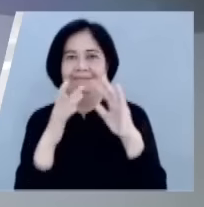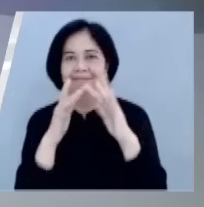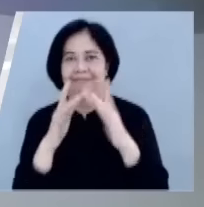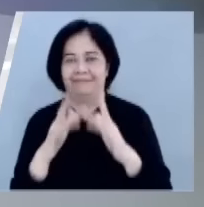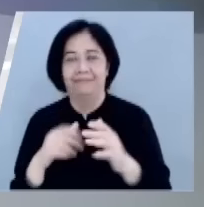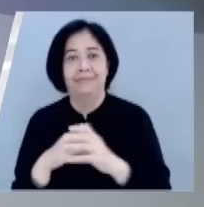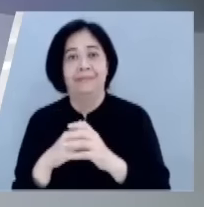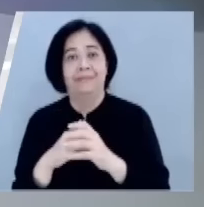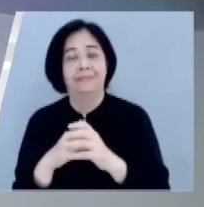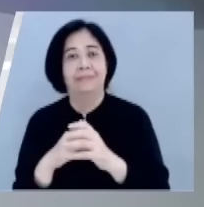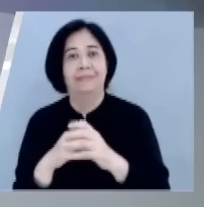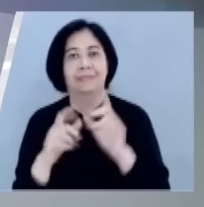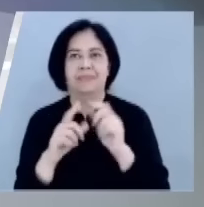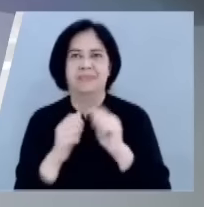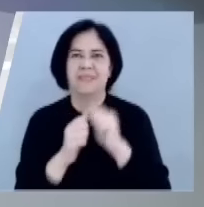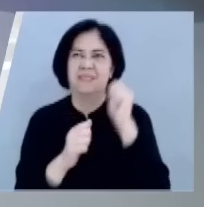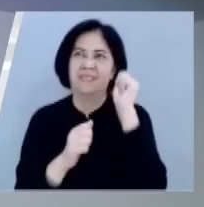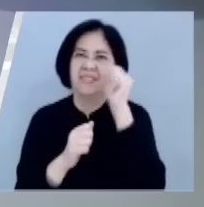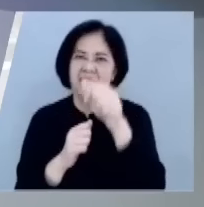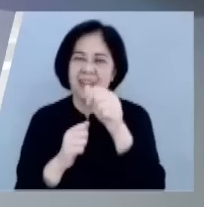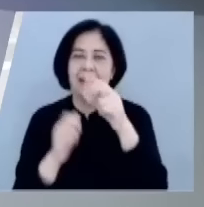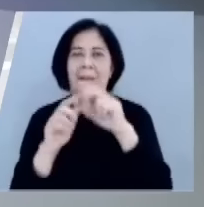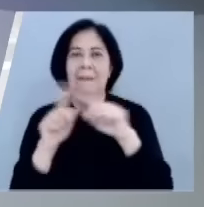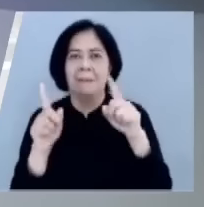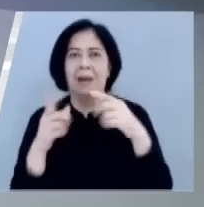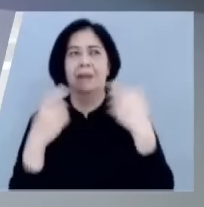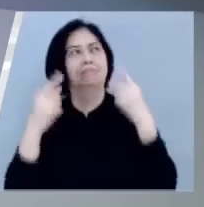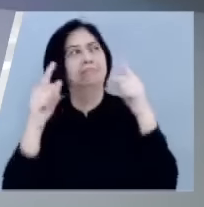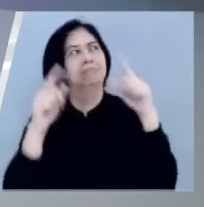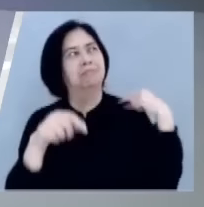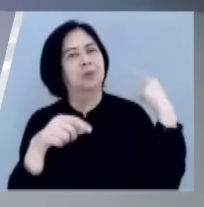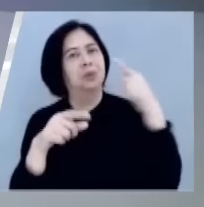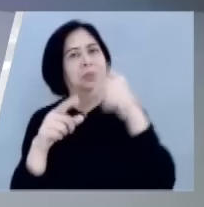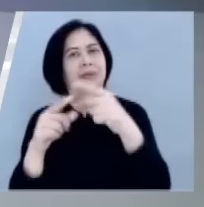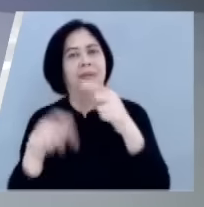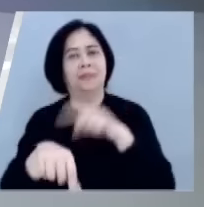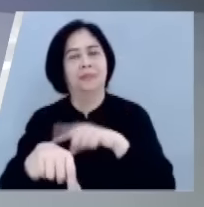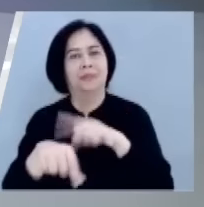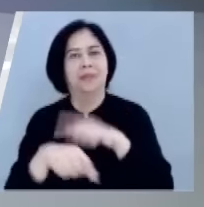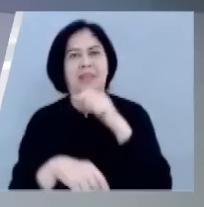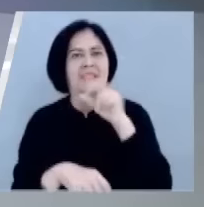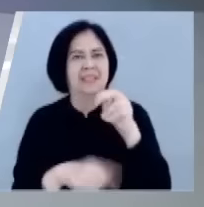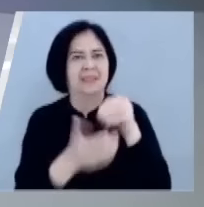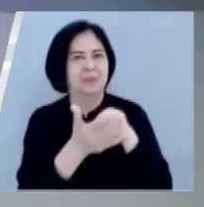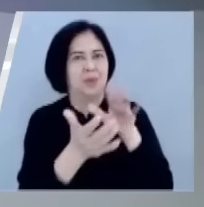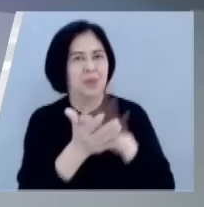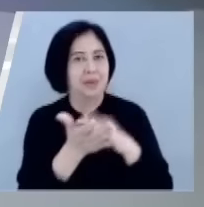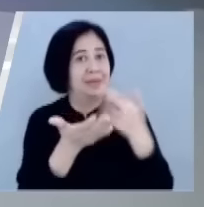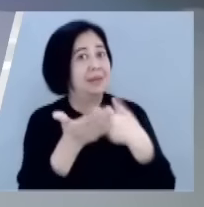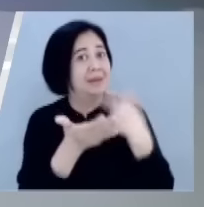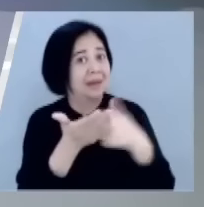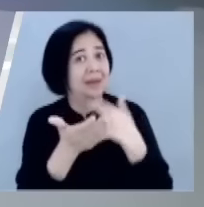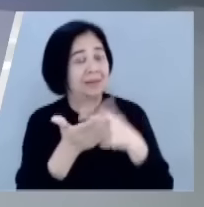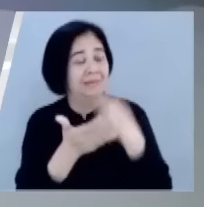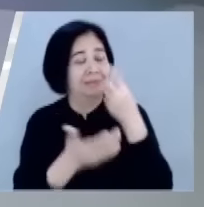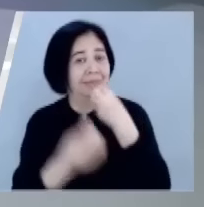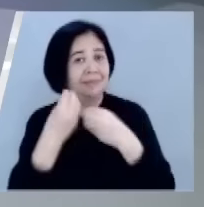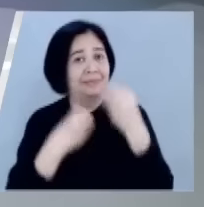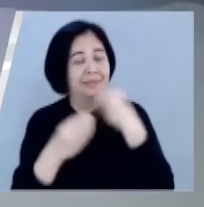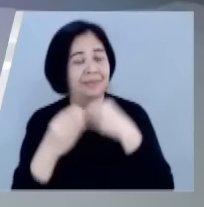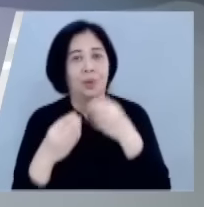pa pero malayo na moment ng isang netizen, hindi na kailangang mangutang ng bigas para may makain o di